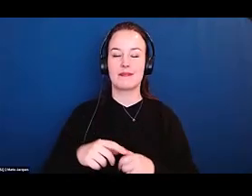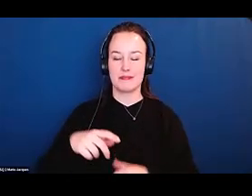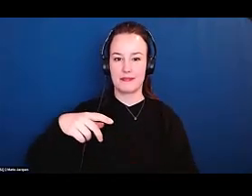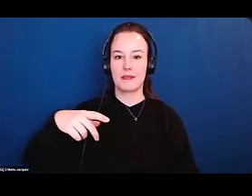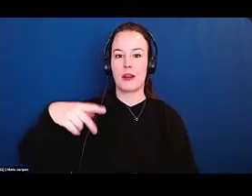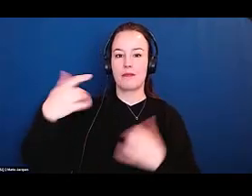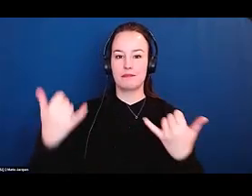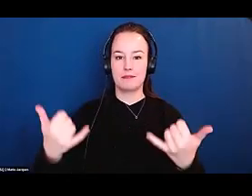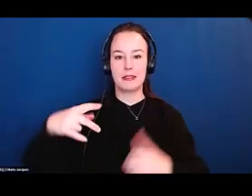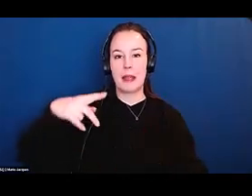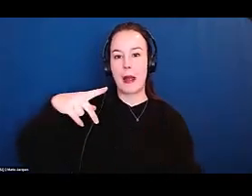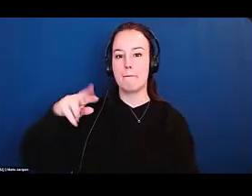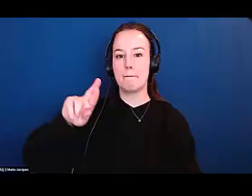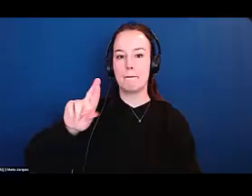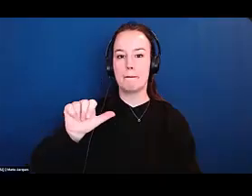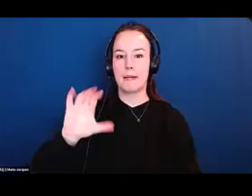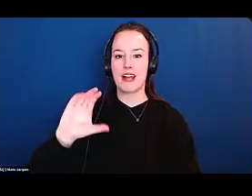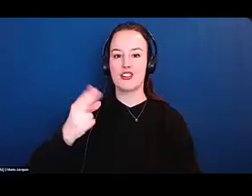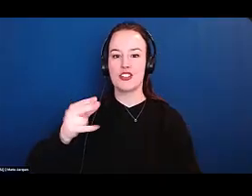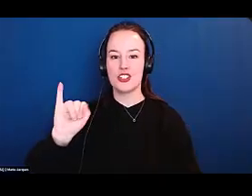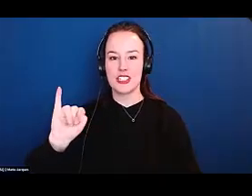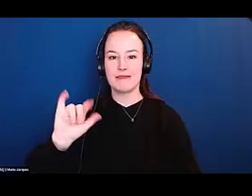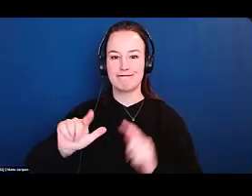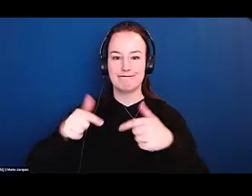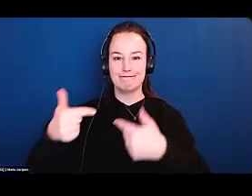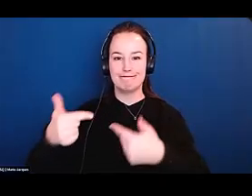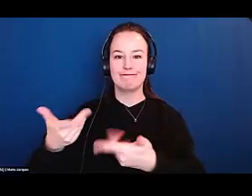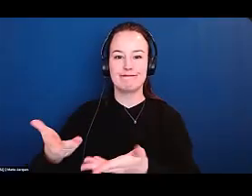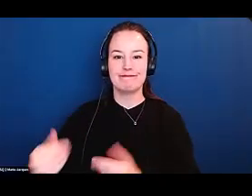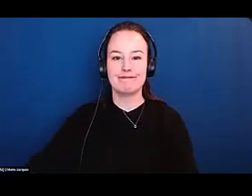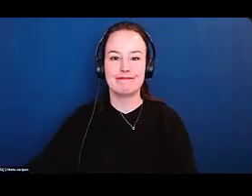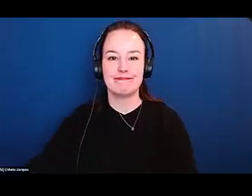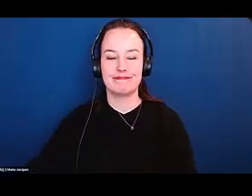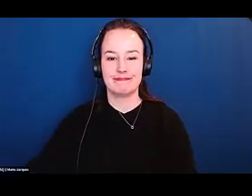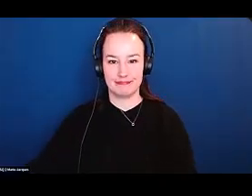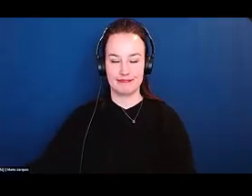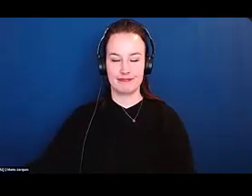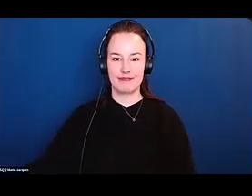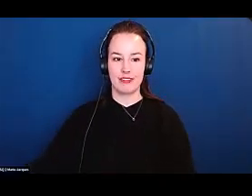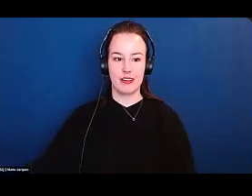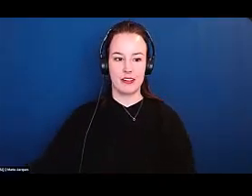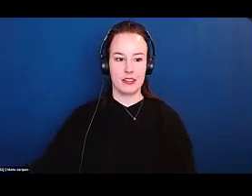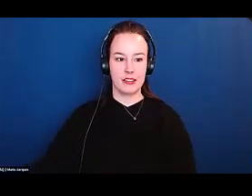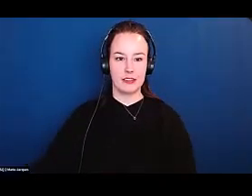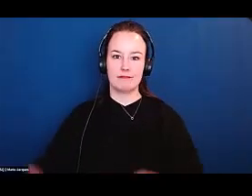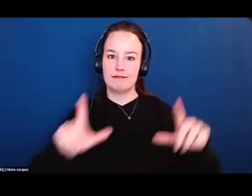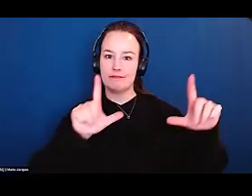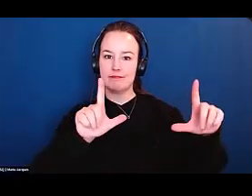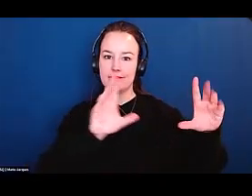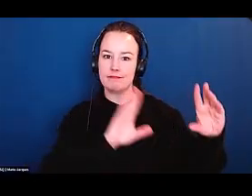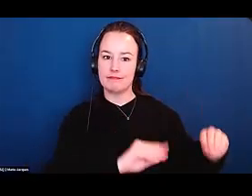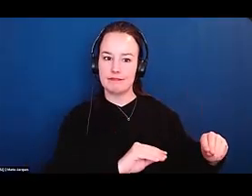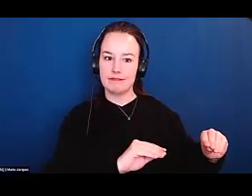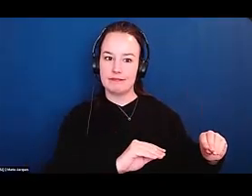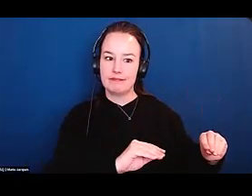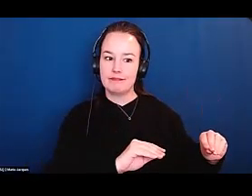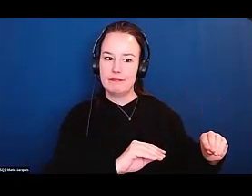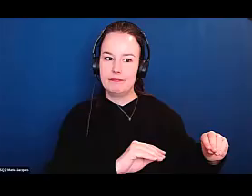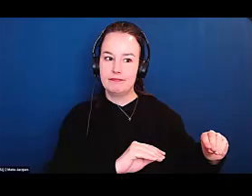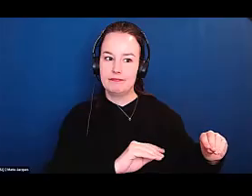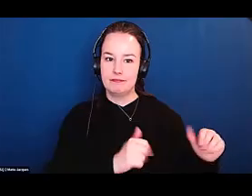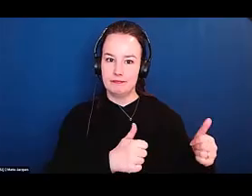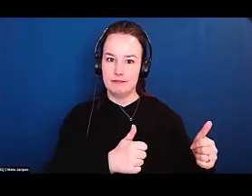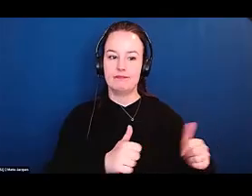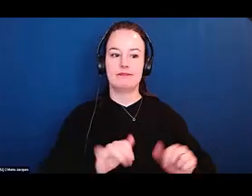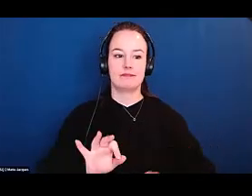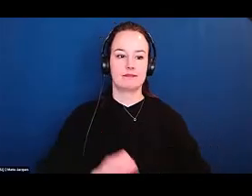qui va commencer la discussion du jour. Prachi, c'est à vous. Et je crois qu'on va enlever les diapositives, si je ne